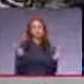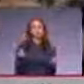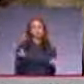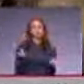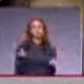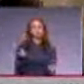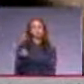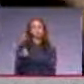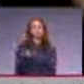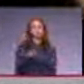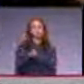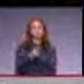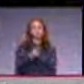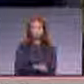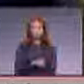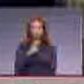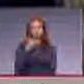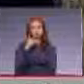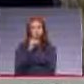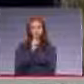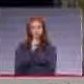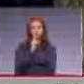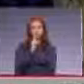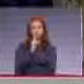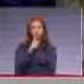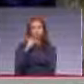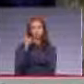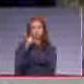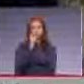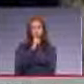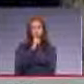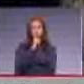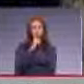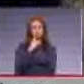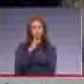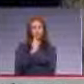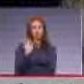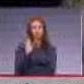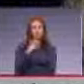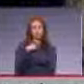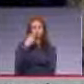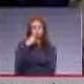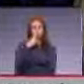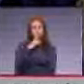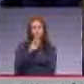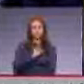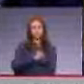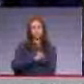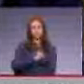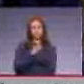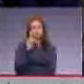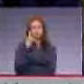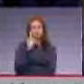انا يعني انا مش قادره اكمل والله بيوحشوني.